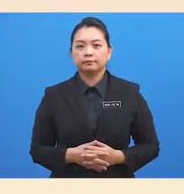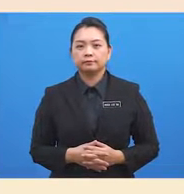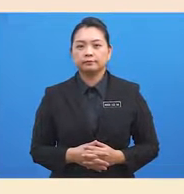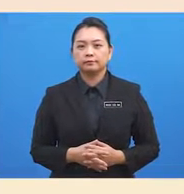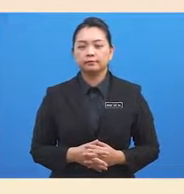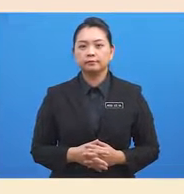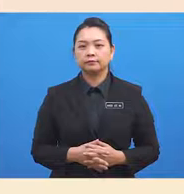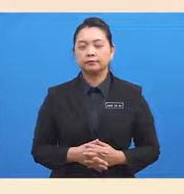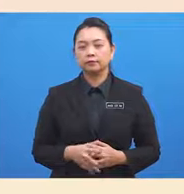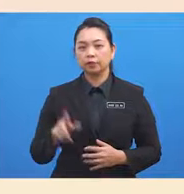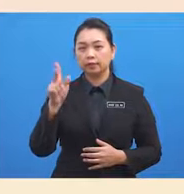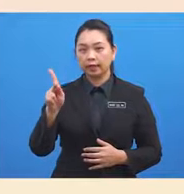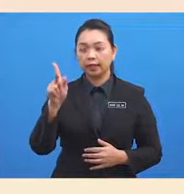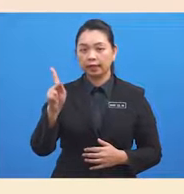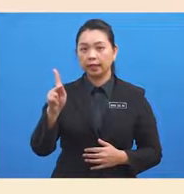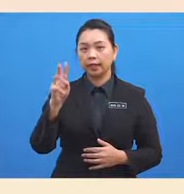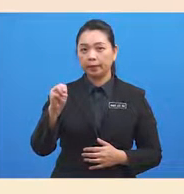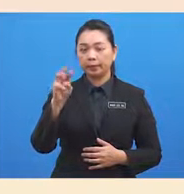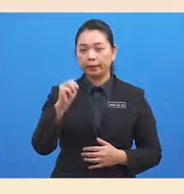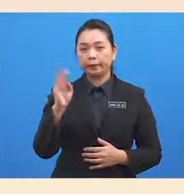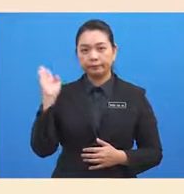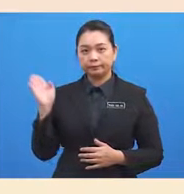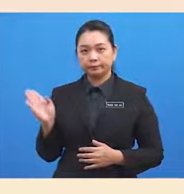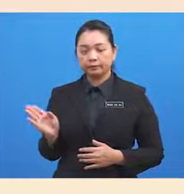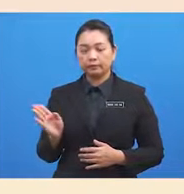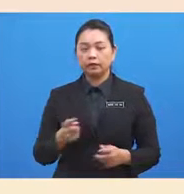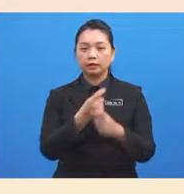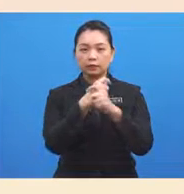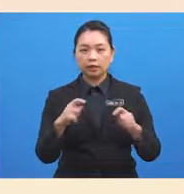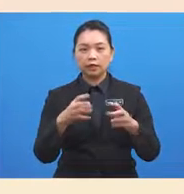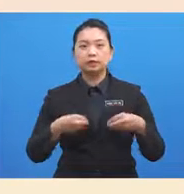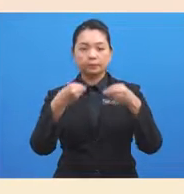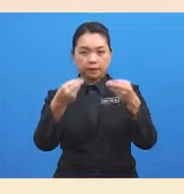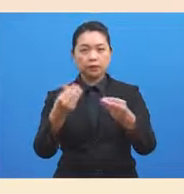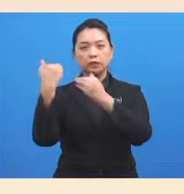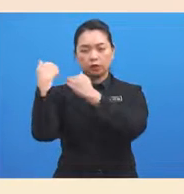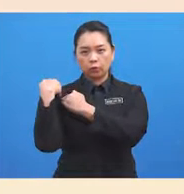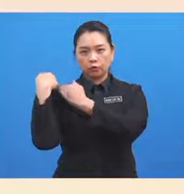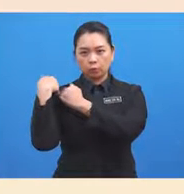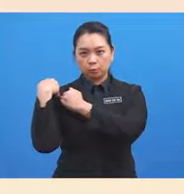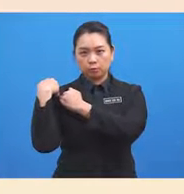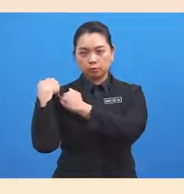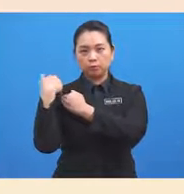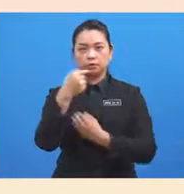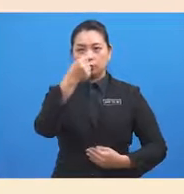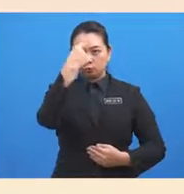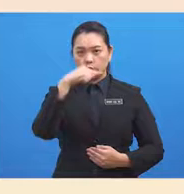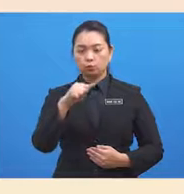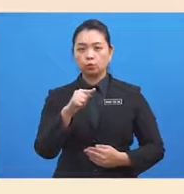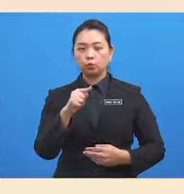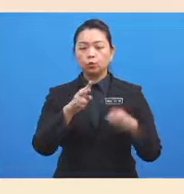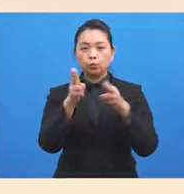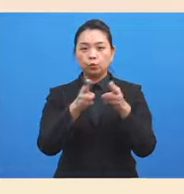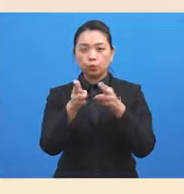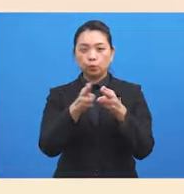Kementerian Telekomunikasi dan Multimedia telah diberi tanggungjawab untuk menguruskan